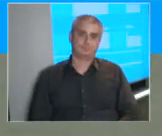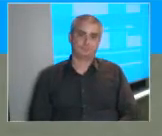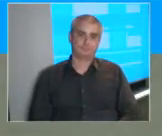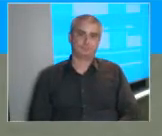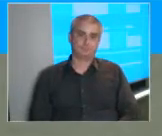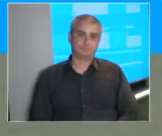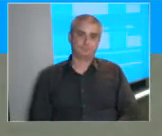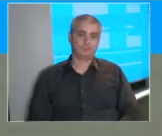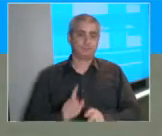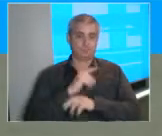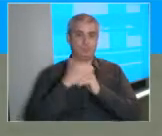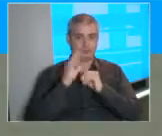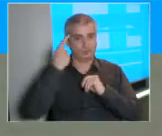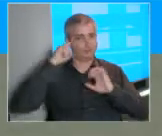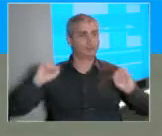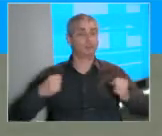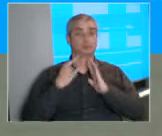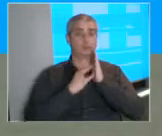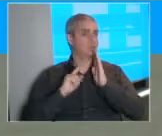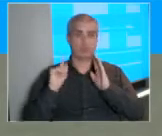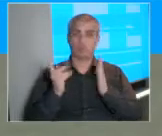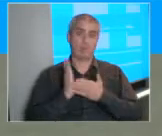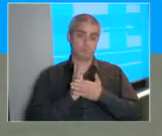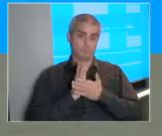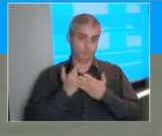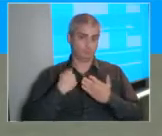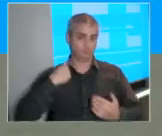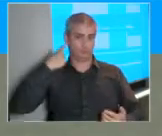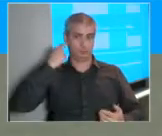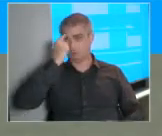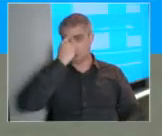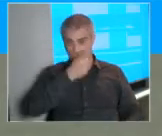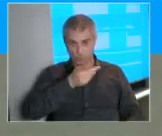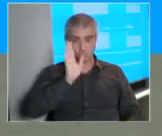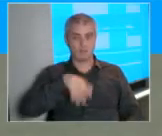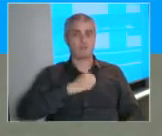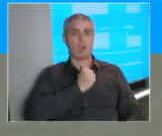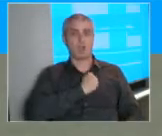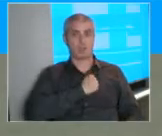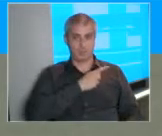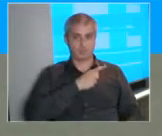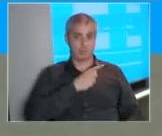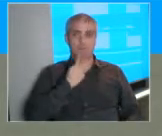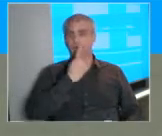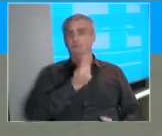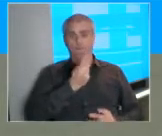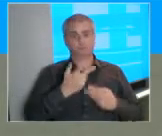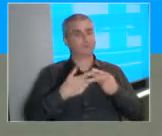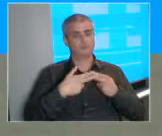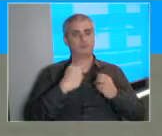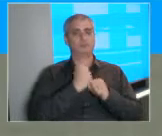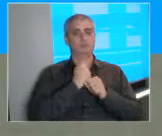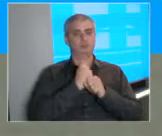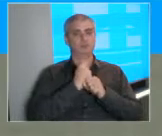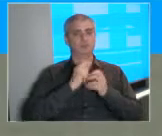אז לאחרונה יש הרבה מאוד יוזמות חקיקה, לא כולן הבשילו. לאחרונה שמענו בהודו ובקנדה הצהרות שהולכים לעשות